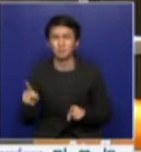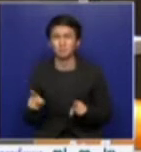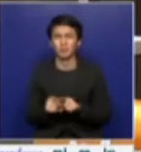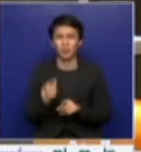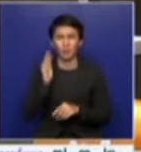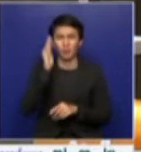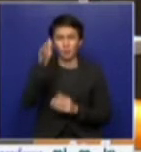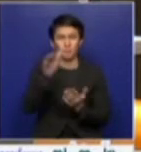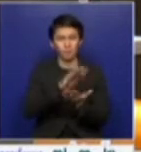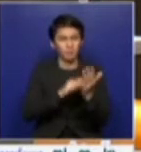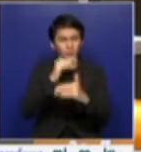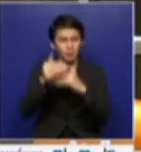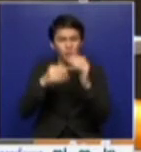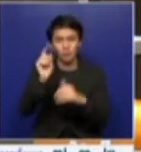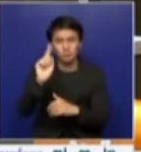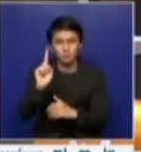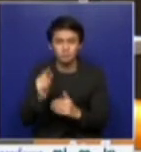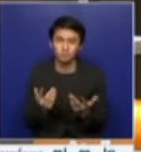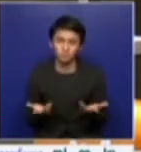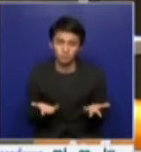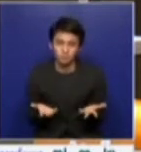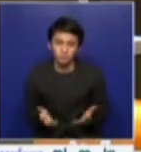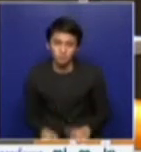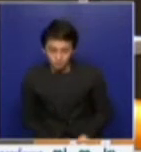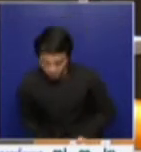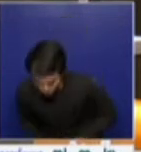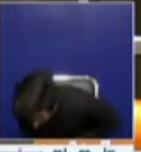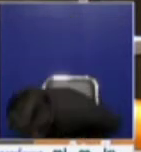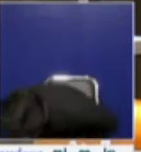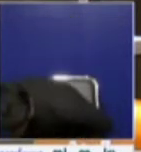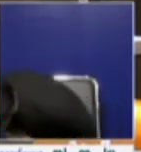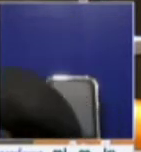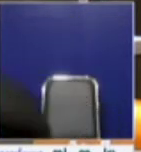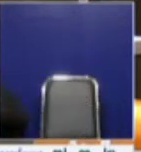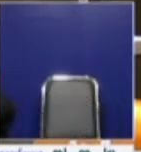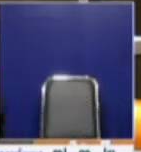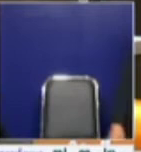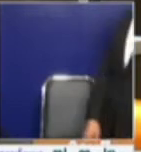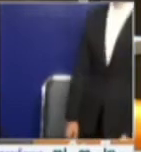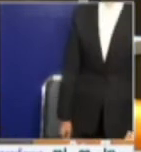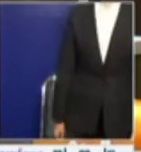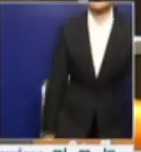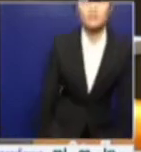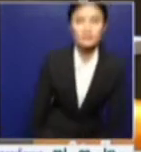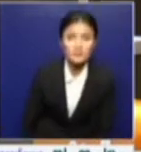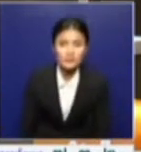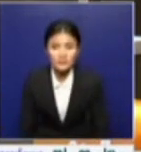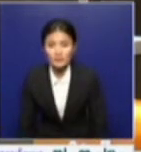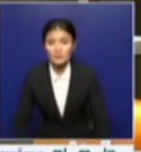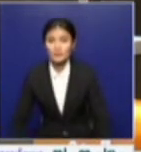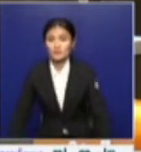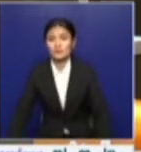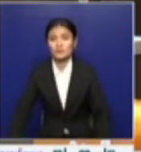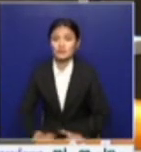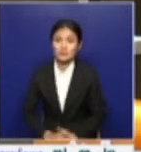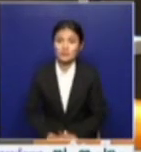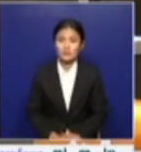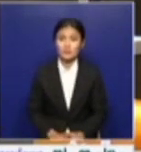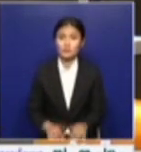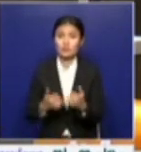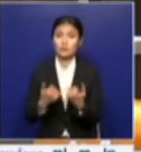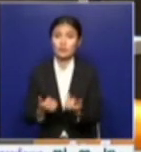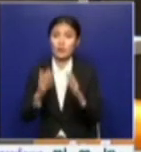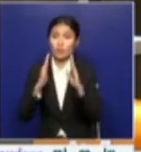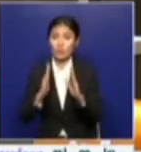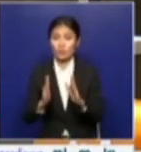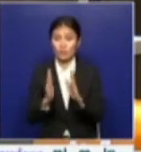ประเทศค่ะวันนี้คนว่างงานและนอกจากนั้นแล้วและยัง